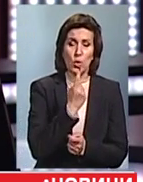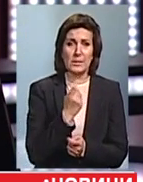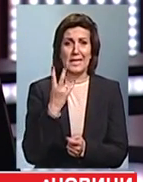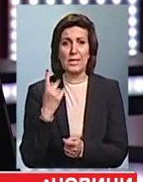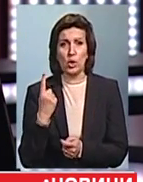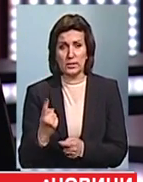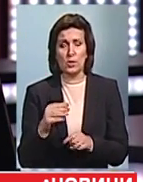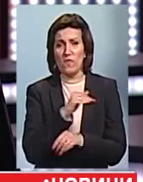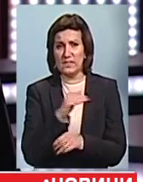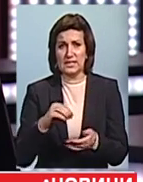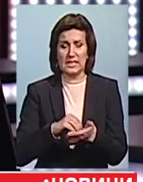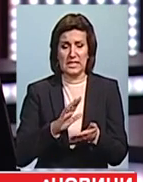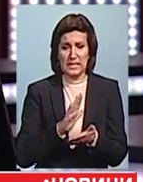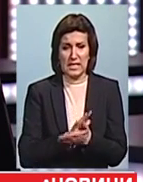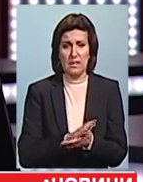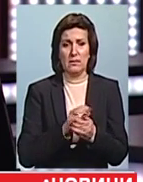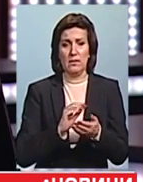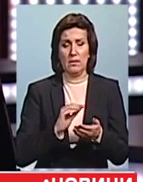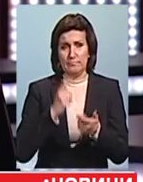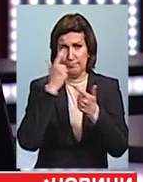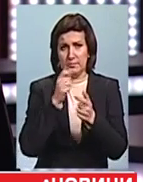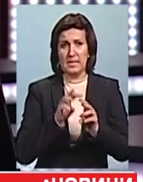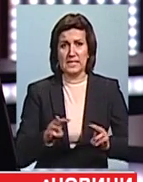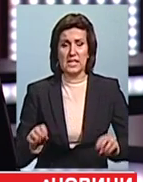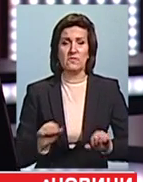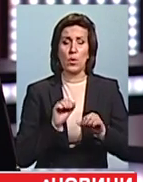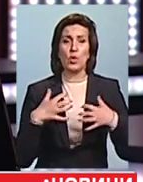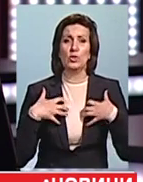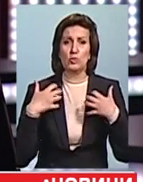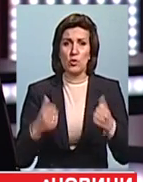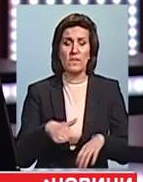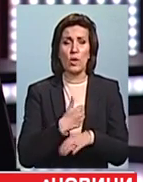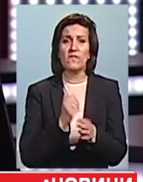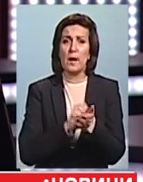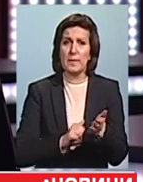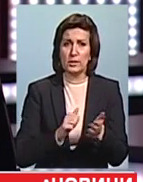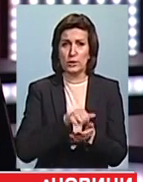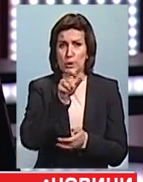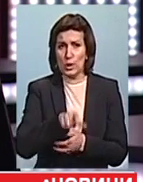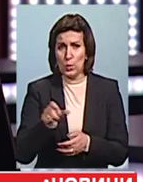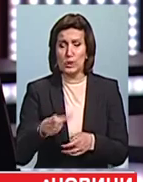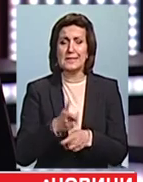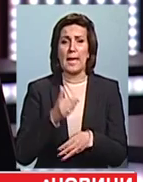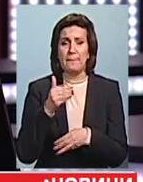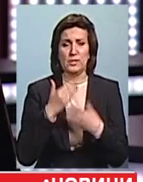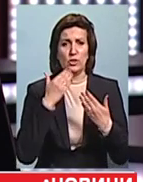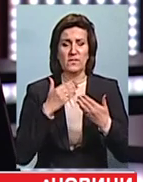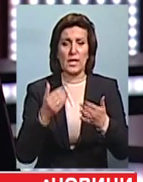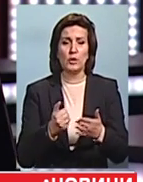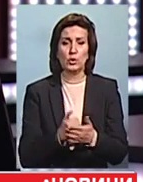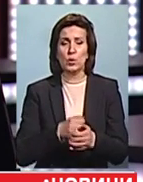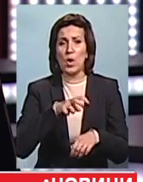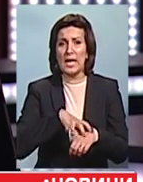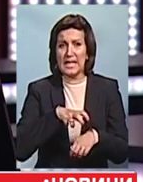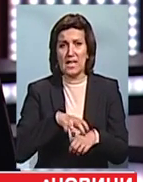H1N1. Такі офіційні дані наводять у Міністерстві охорони здоров'я. Кажуть, головна причина – люди запізно звертались до